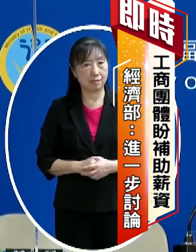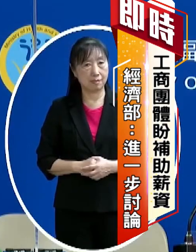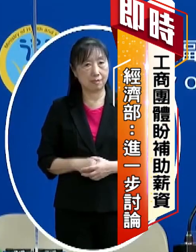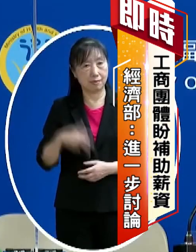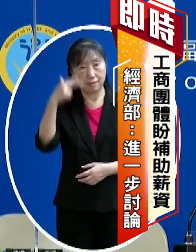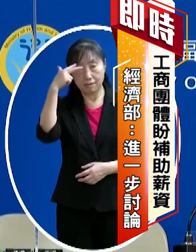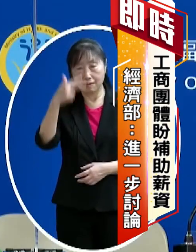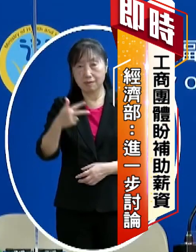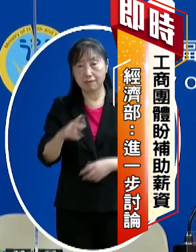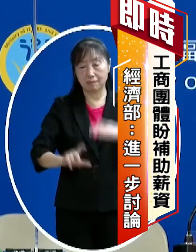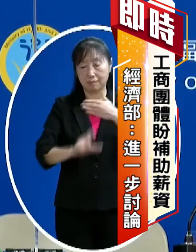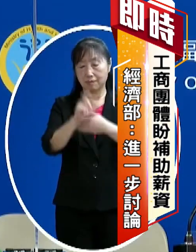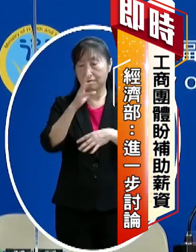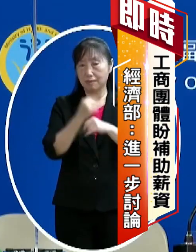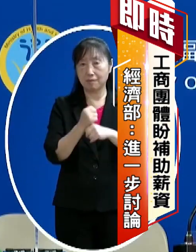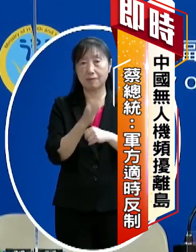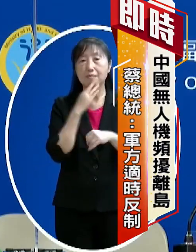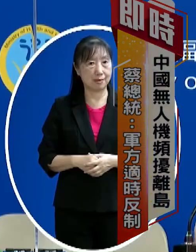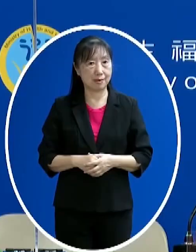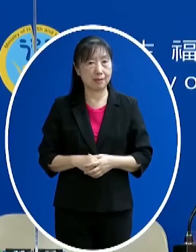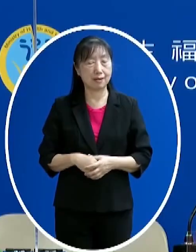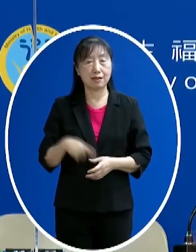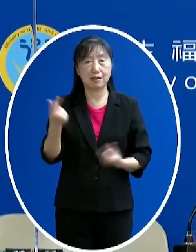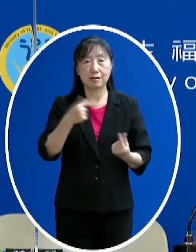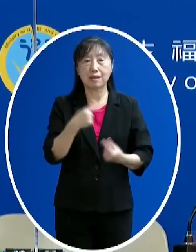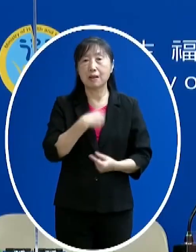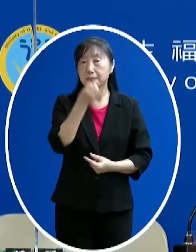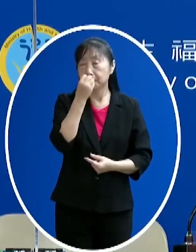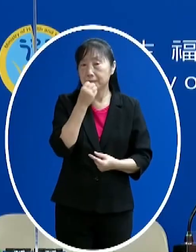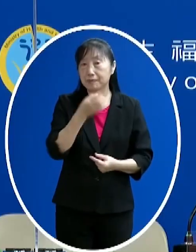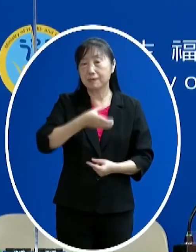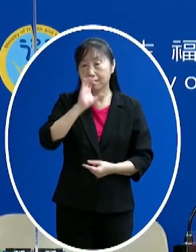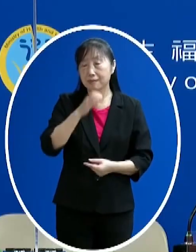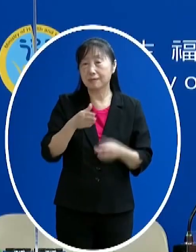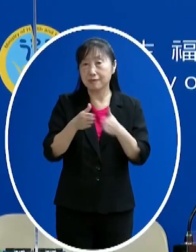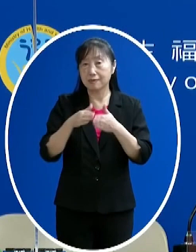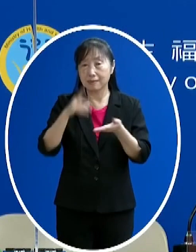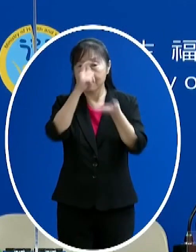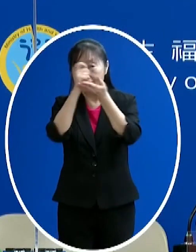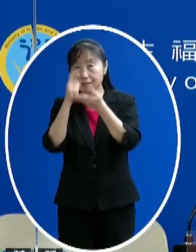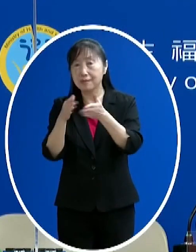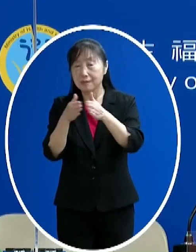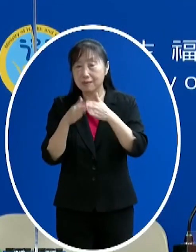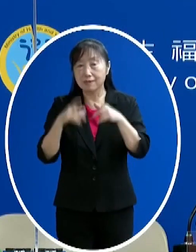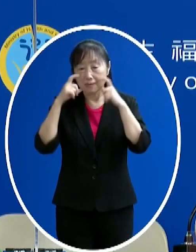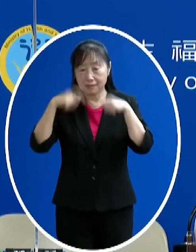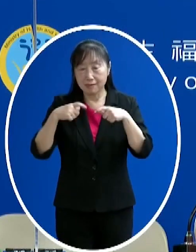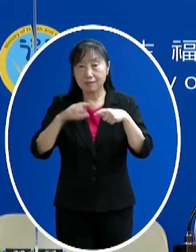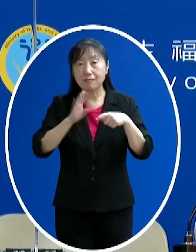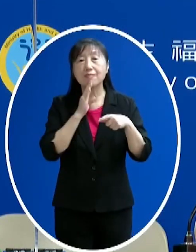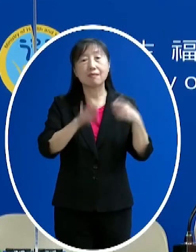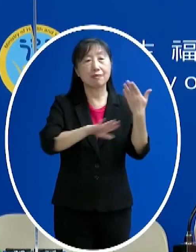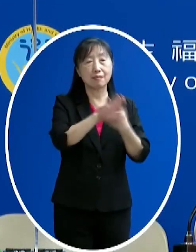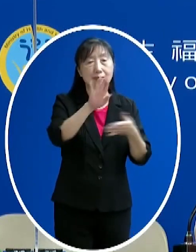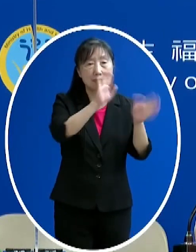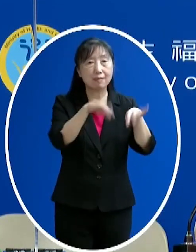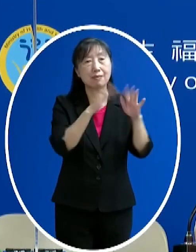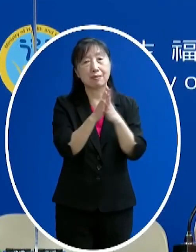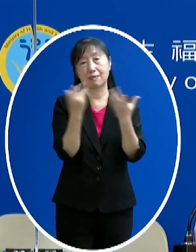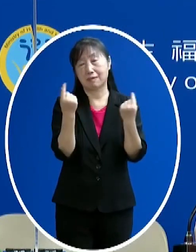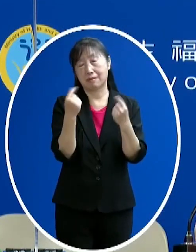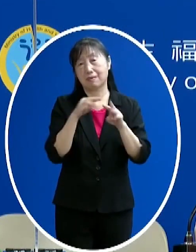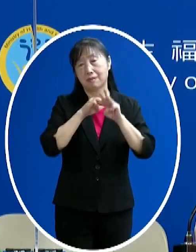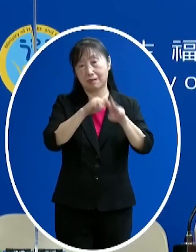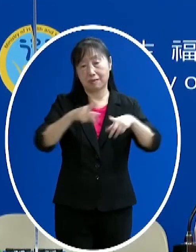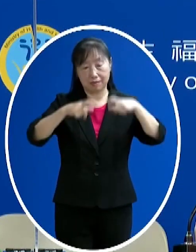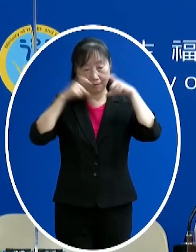在下周就是中秋节，我们还是再提醒一下，饮食需求、拍照等等这些地外情形之外，目前仍然是规定外出应该是